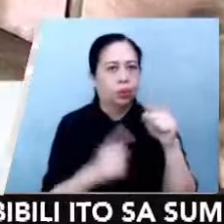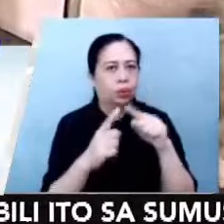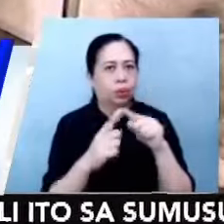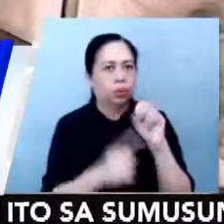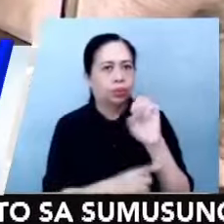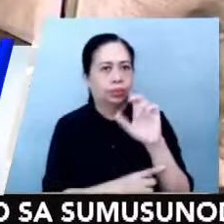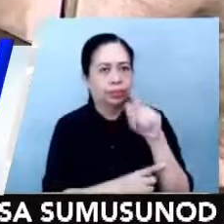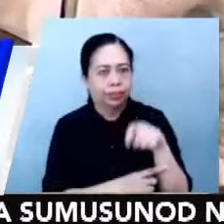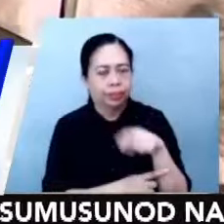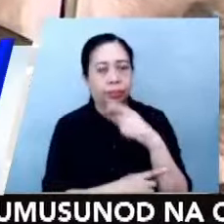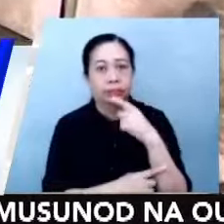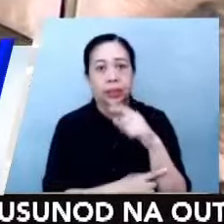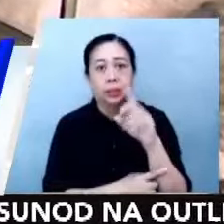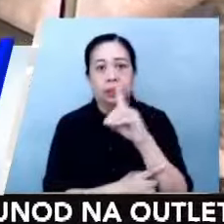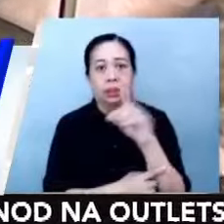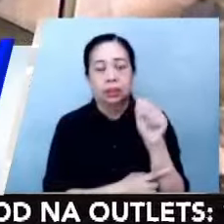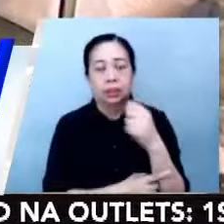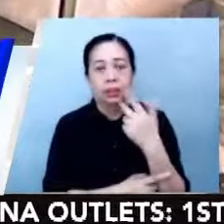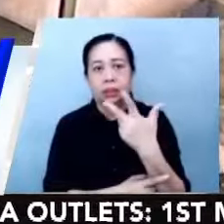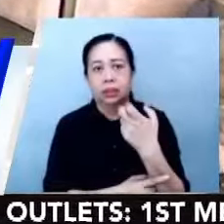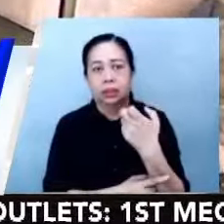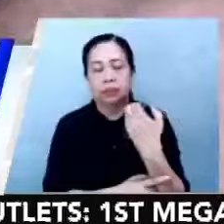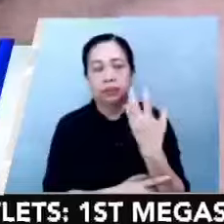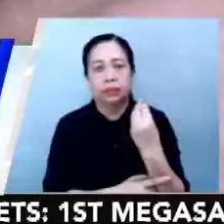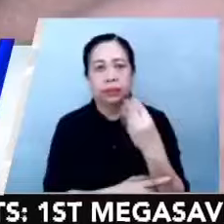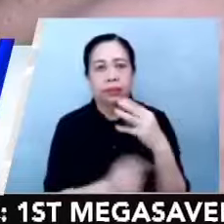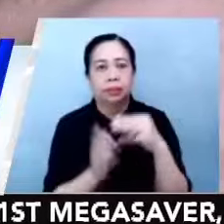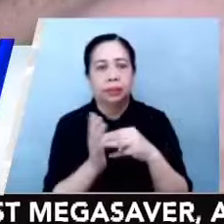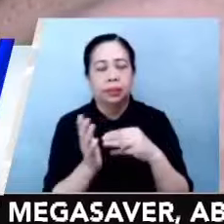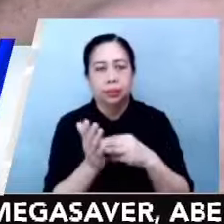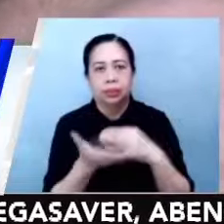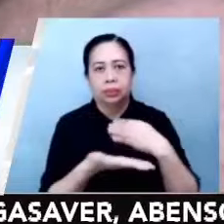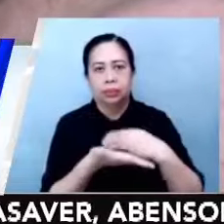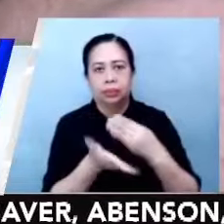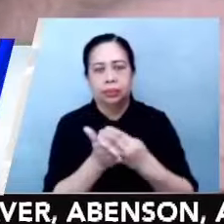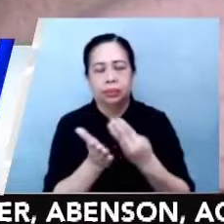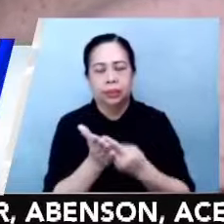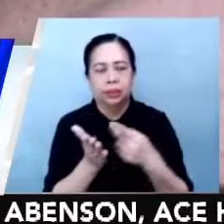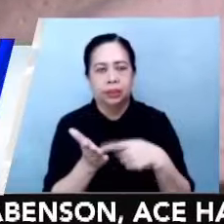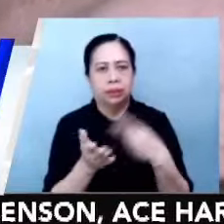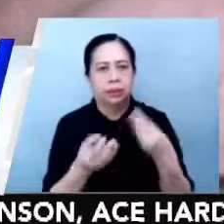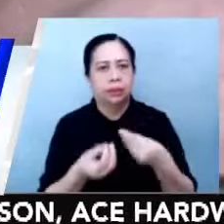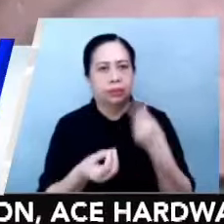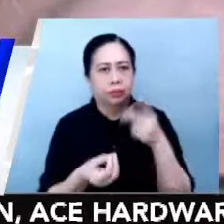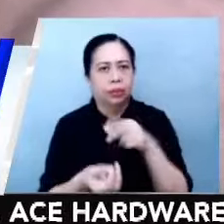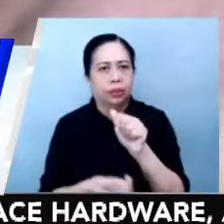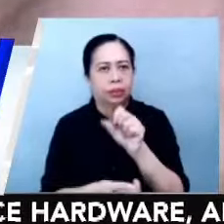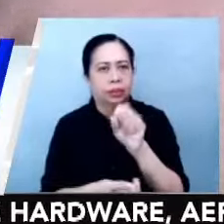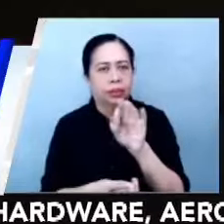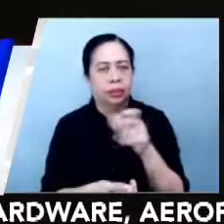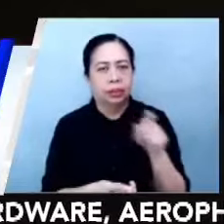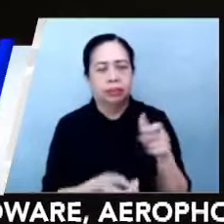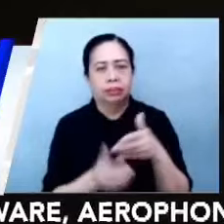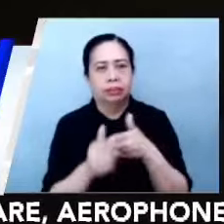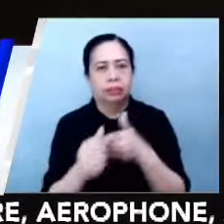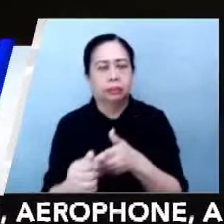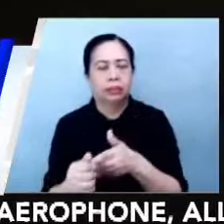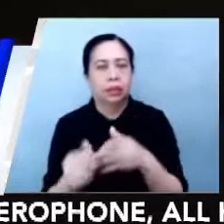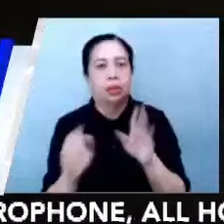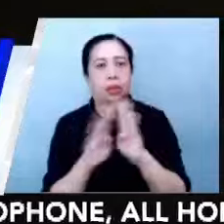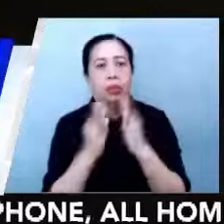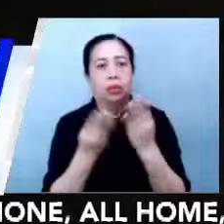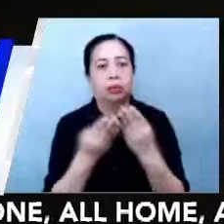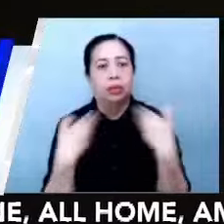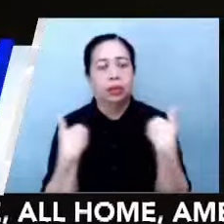DA, may 350 million pesos na budget na nakalaan para dito. Pangungunahan ng Bureau of Animal Industry ang rollout ng mga